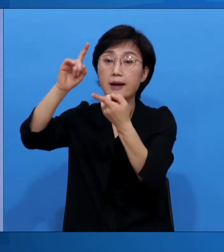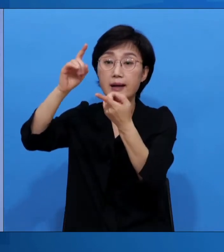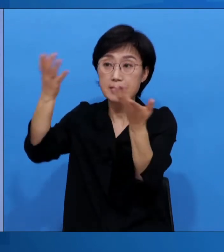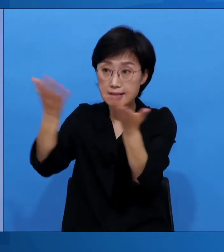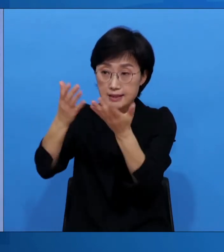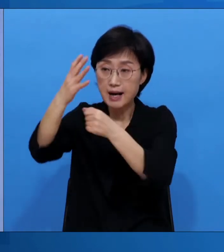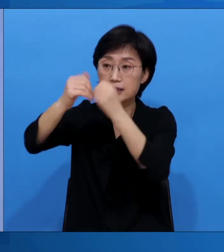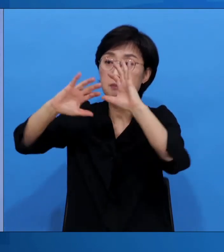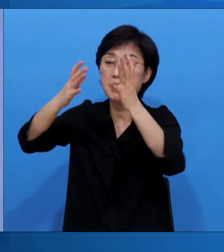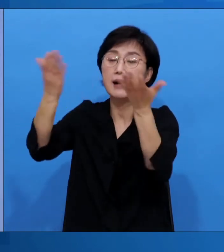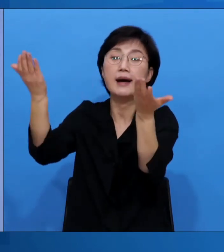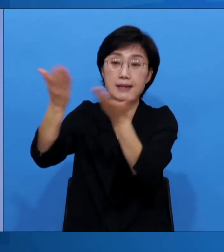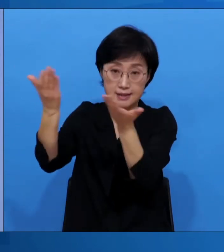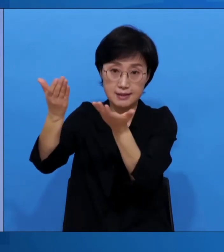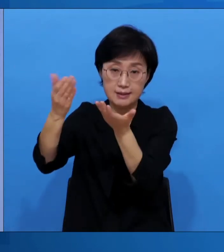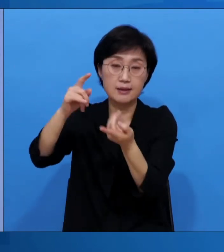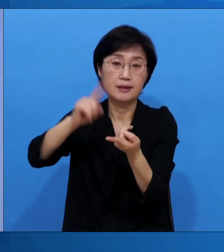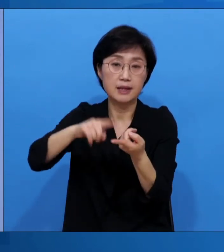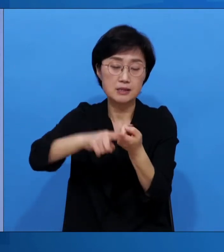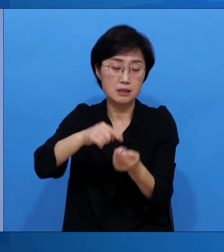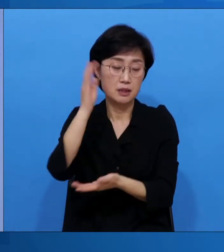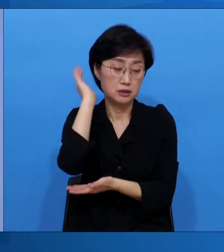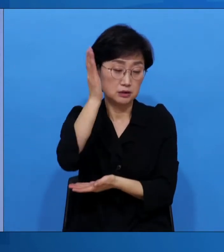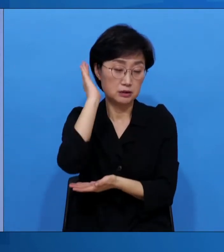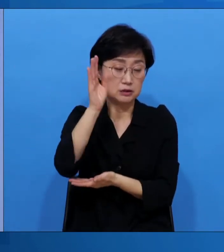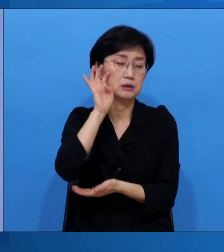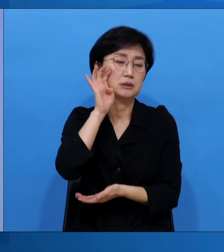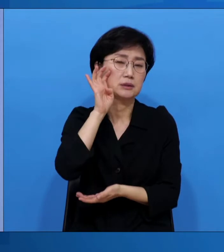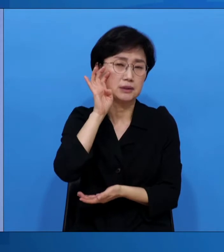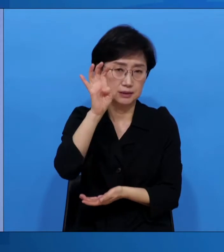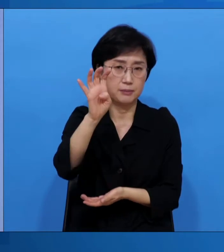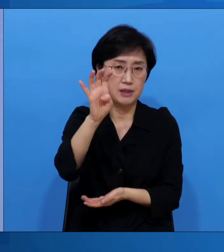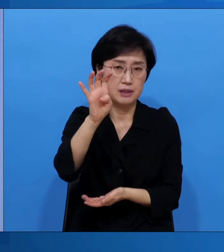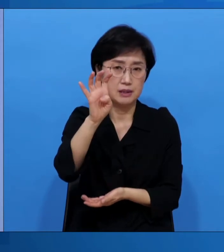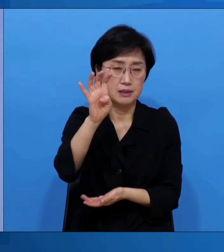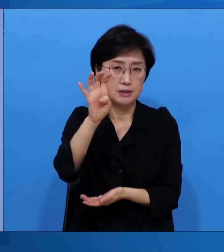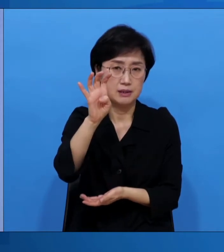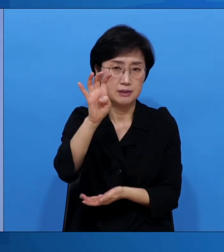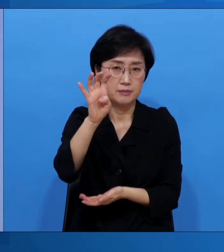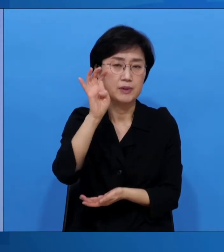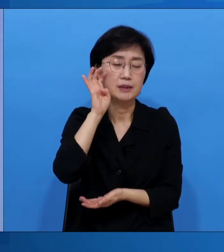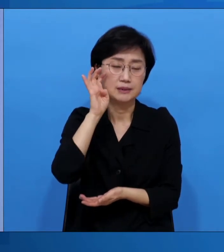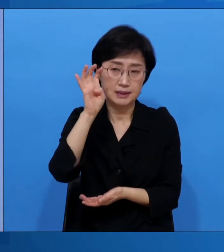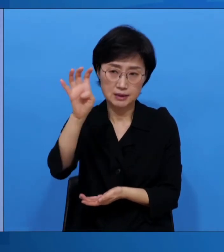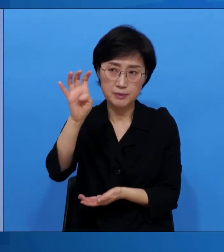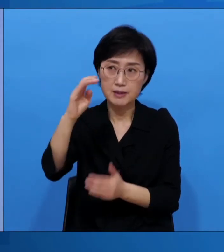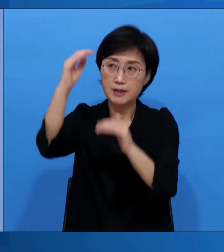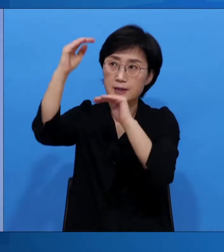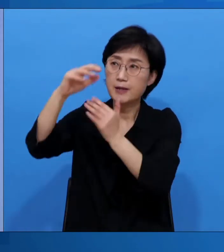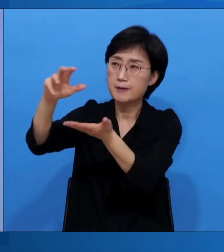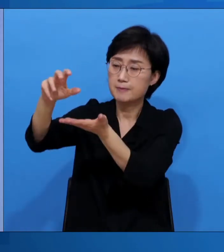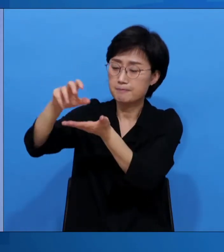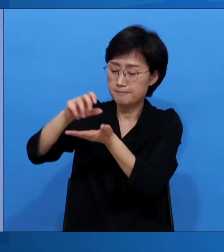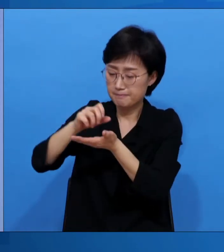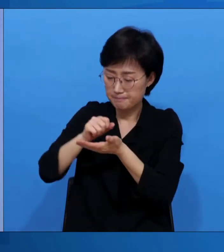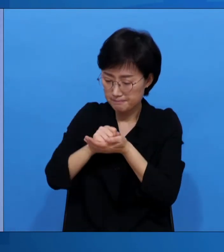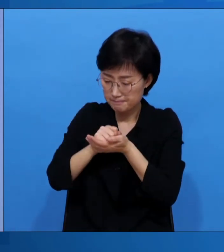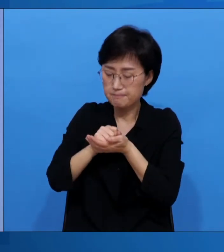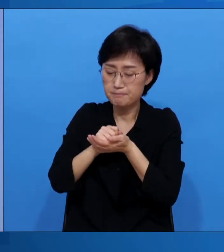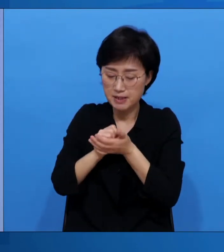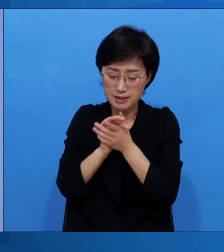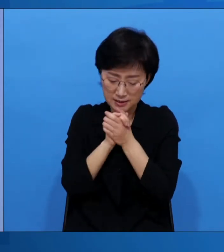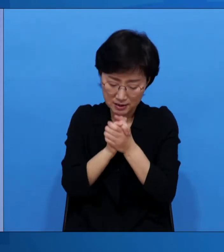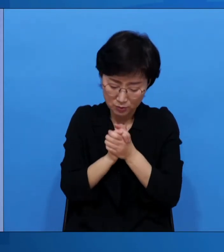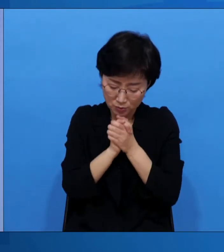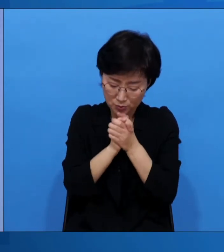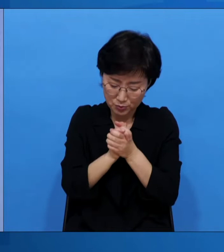On 같은 Mount of 말입니다. Olives, we see that God's kingdom was explained for 40 days and 40 nights. 이 언약 붙잡고 기도한 겁니다. And so they held on to that